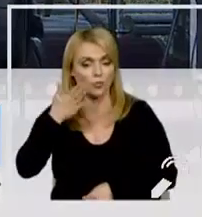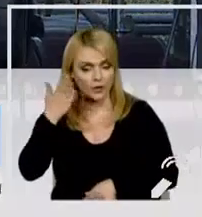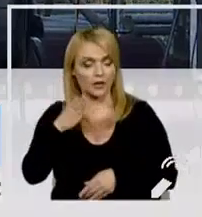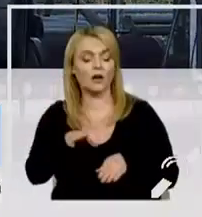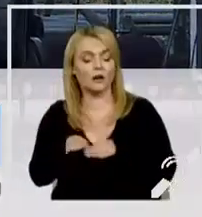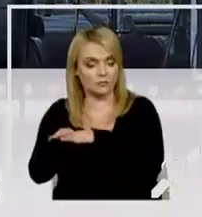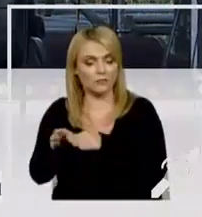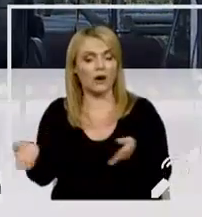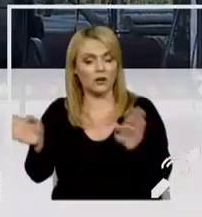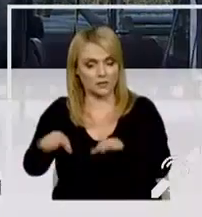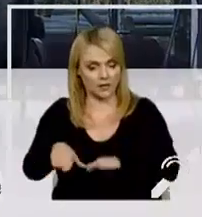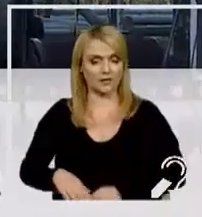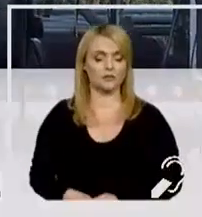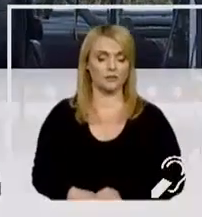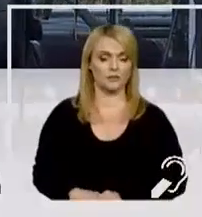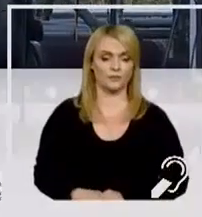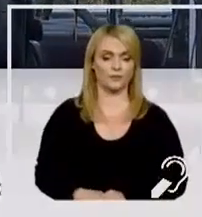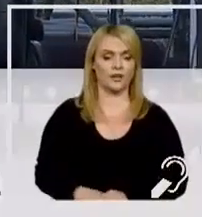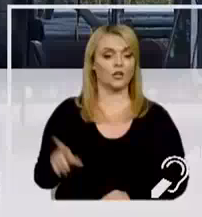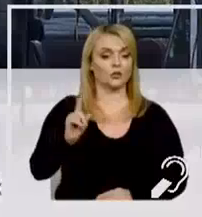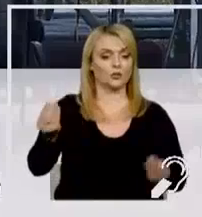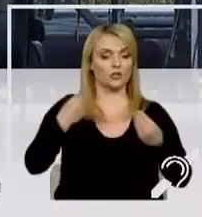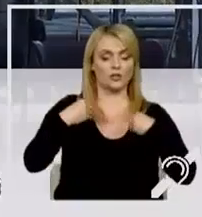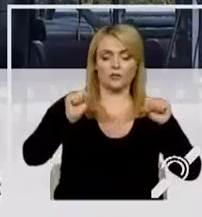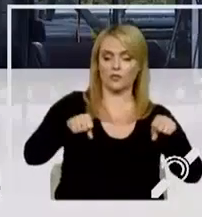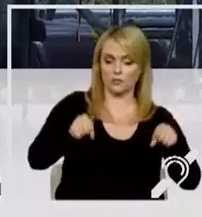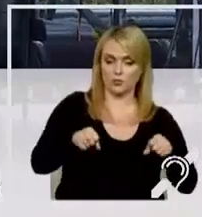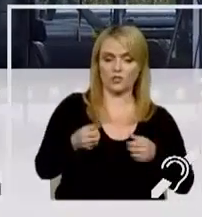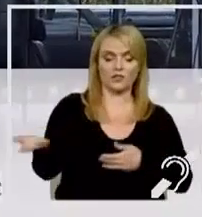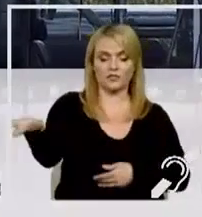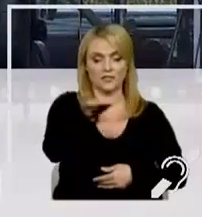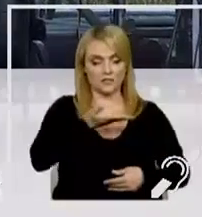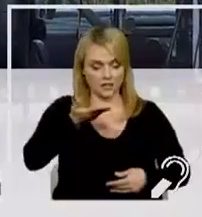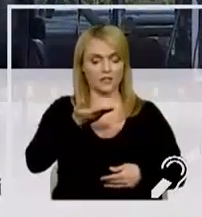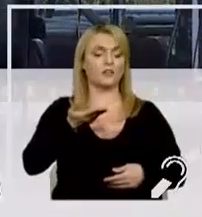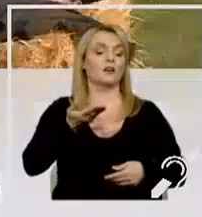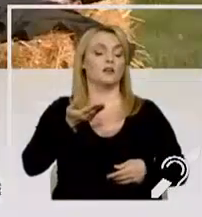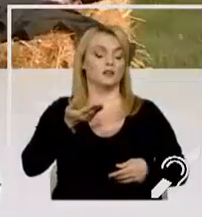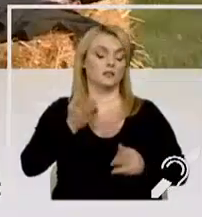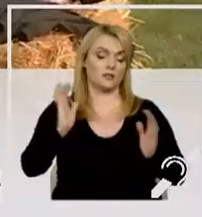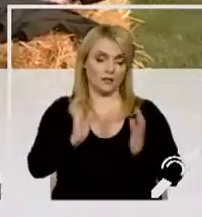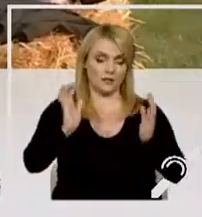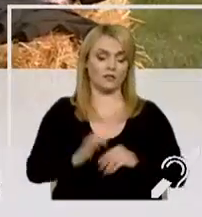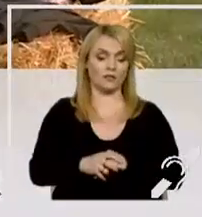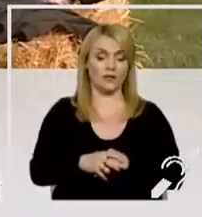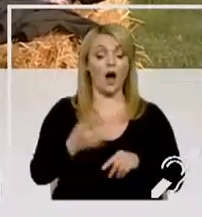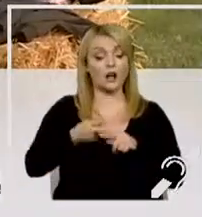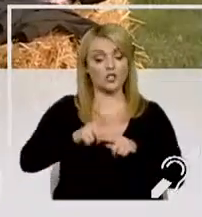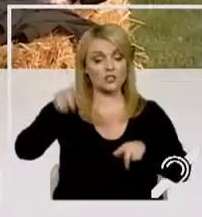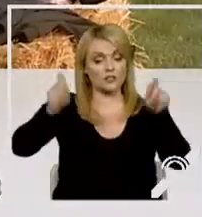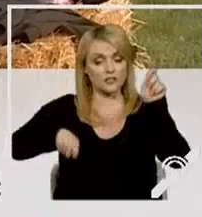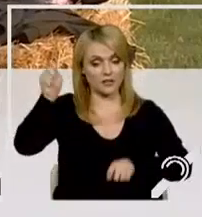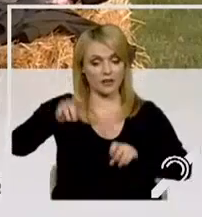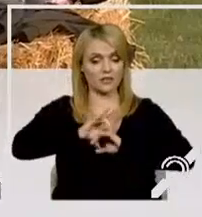acel element care ne-a dat posibilitate nouă tuturor să renaștem de fiecare dată. Festivalul Tradițiilor